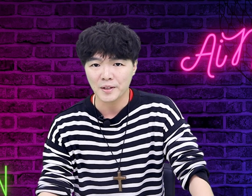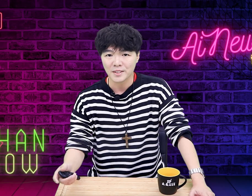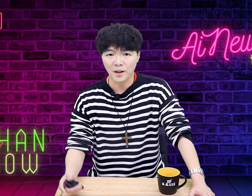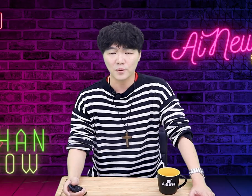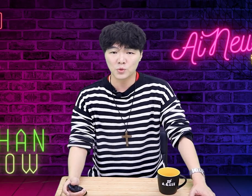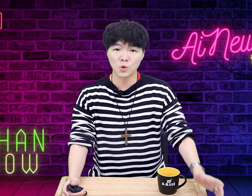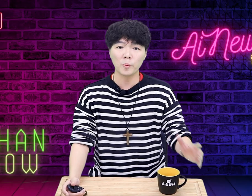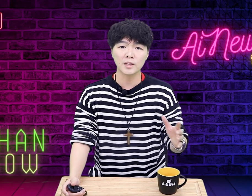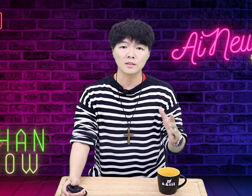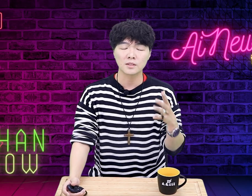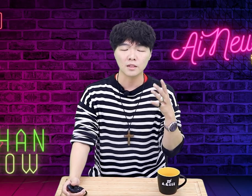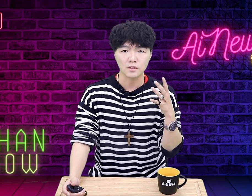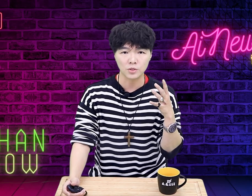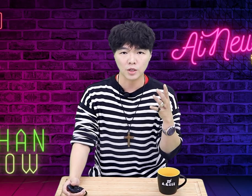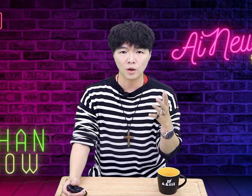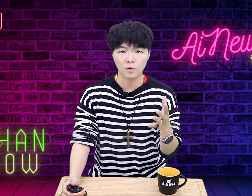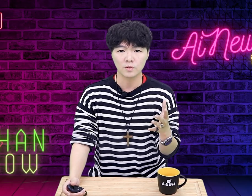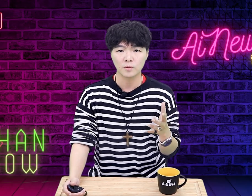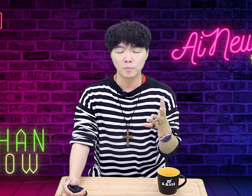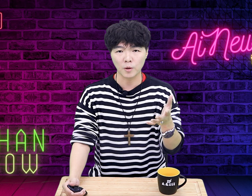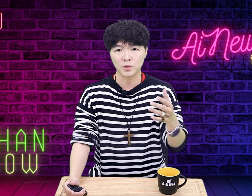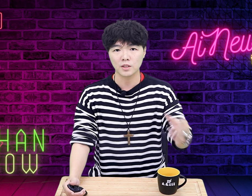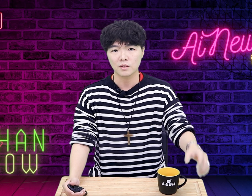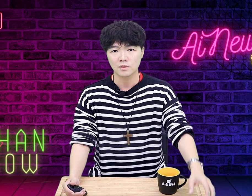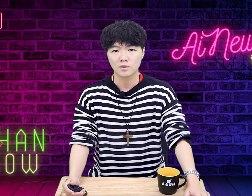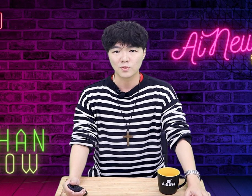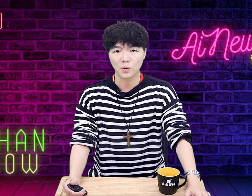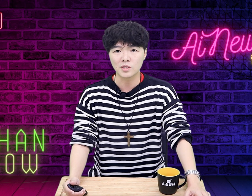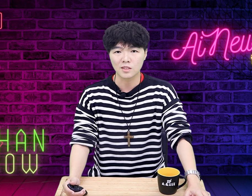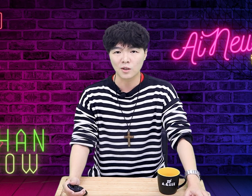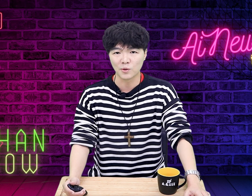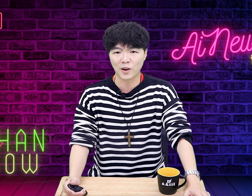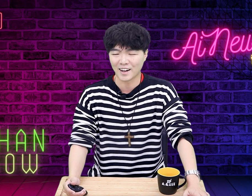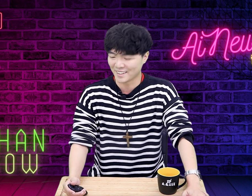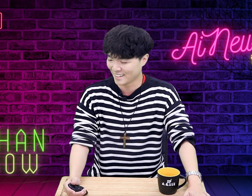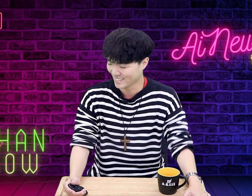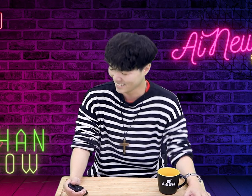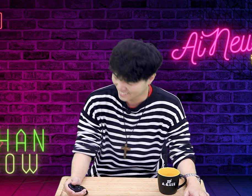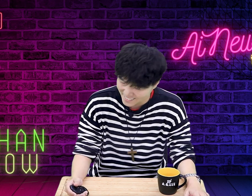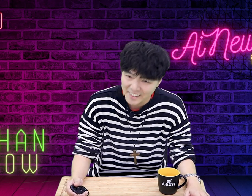界。然后 Joe Biden 在你的身后抱着你，闻着你的头发，